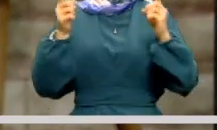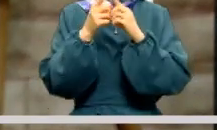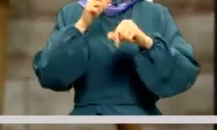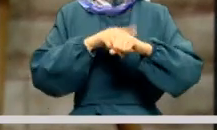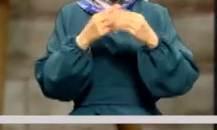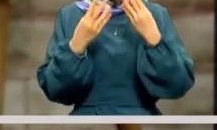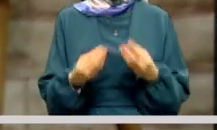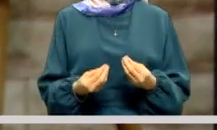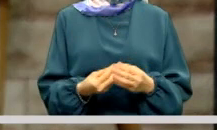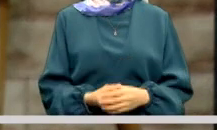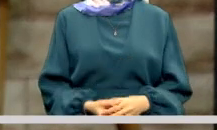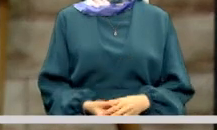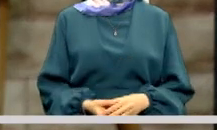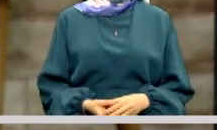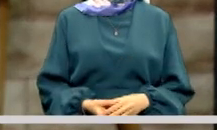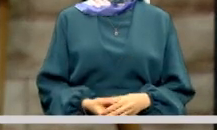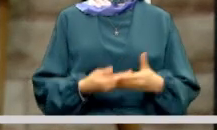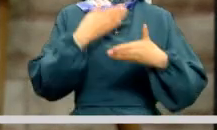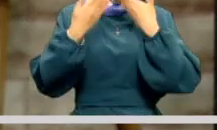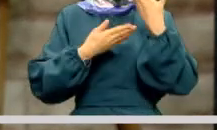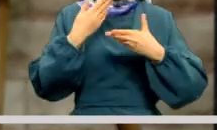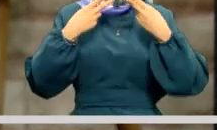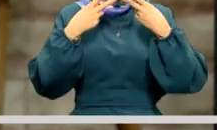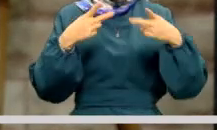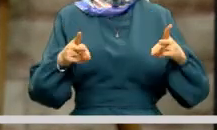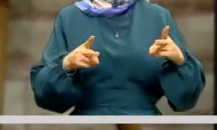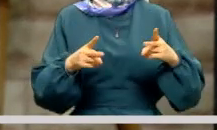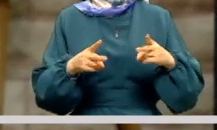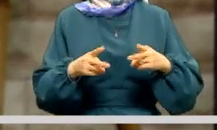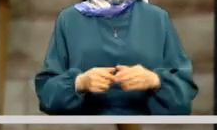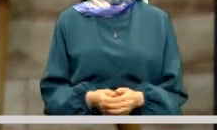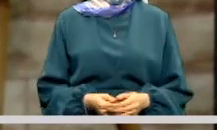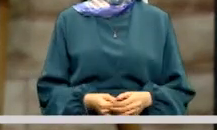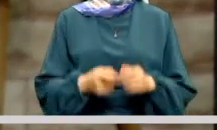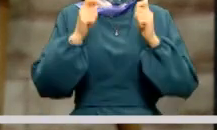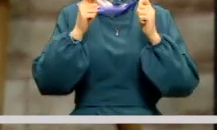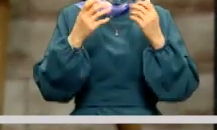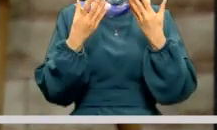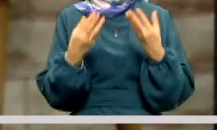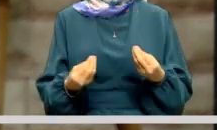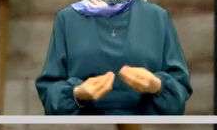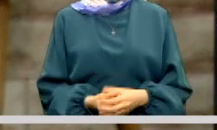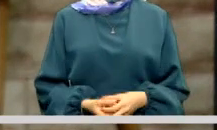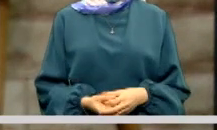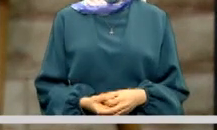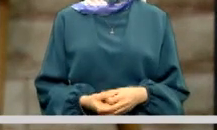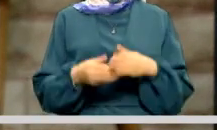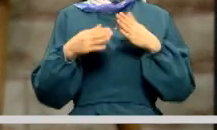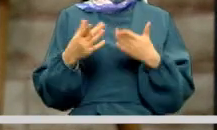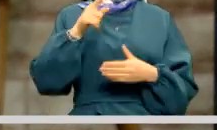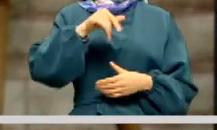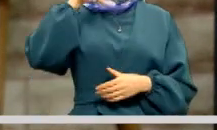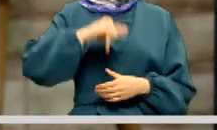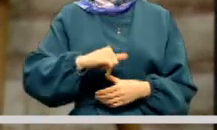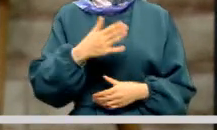diliminde Elbette ki izah edilmesi açıklanması gerçekten sığınmayacağı için zor ama çok haklısınız